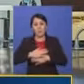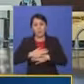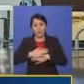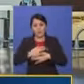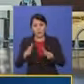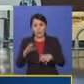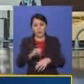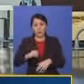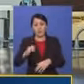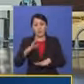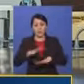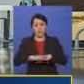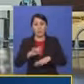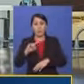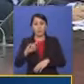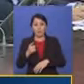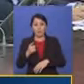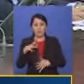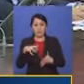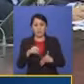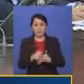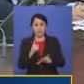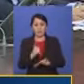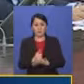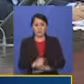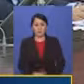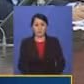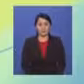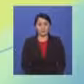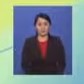ретте Еуразиялық даму банкі бірінші кезектегі рөлді атқаруы тиіс.